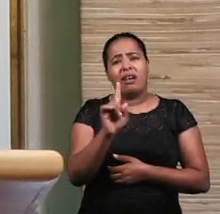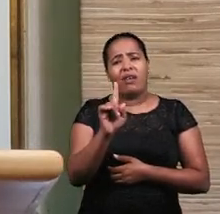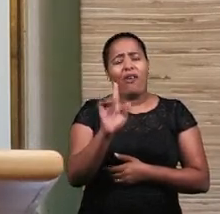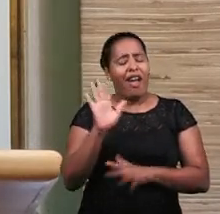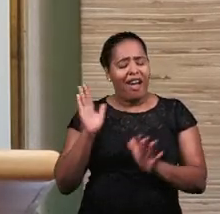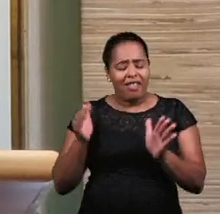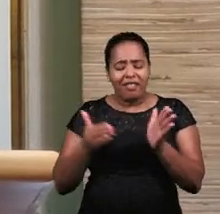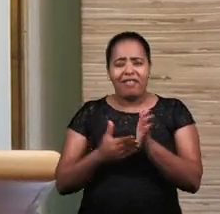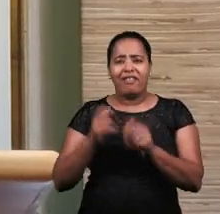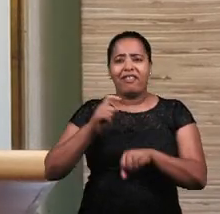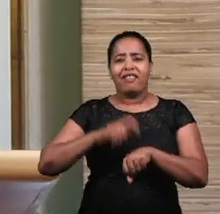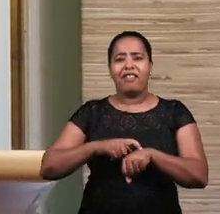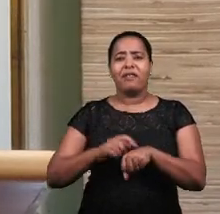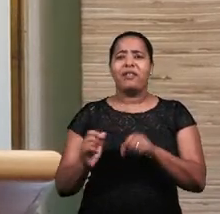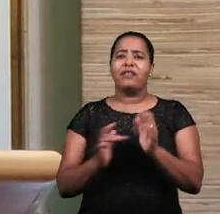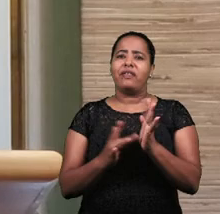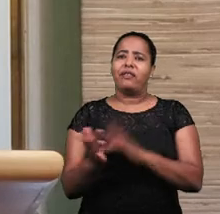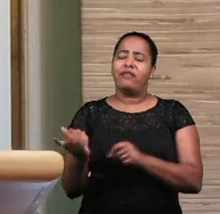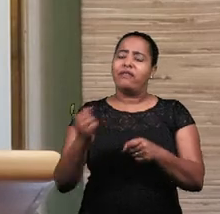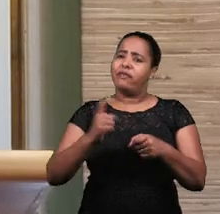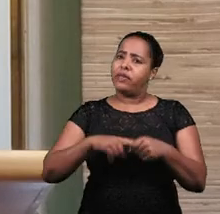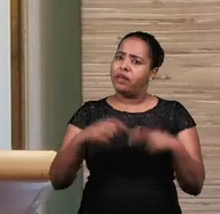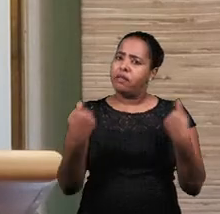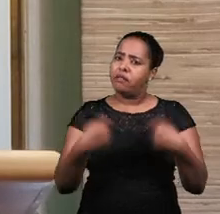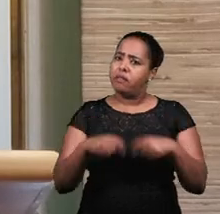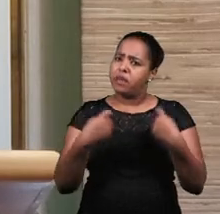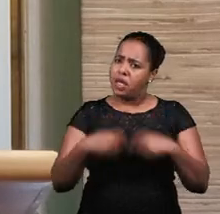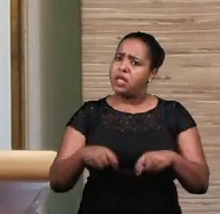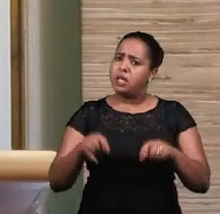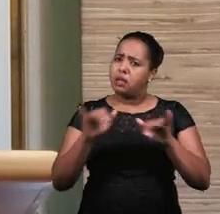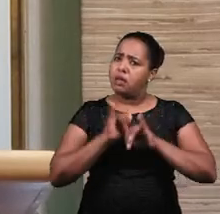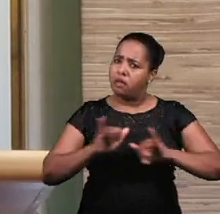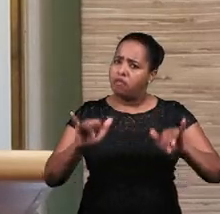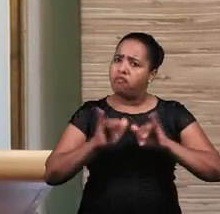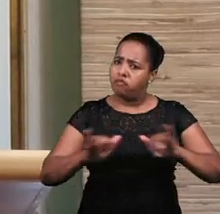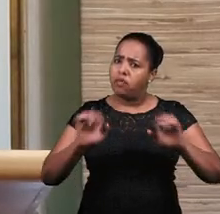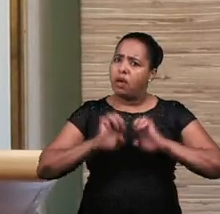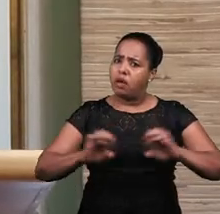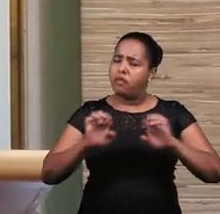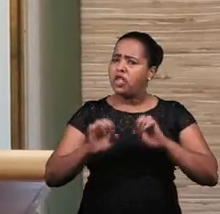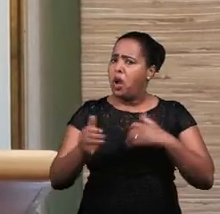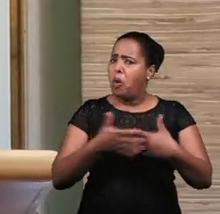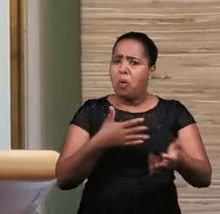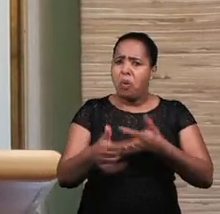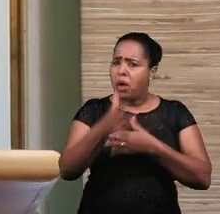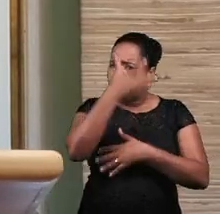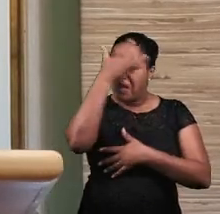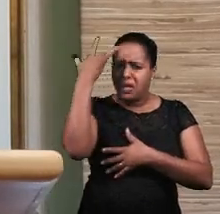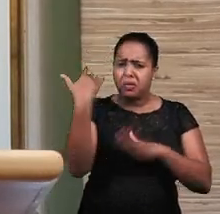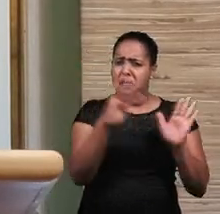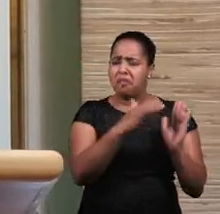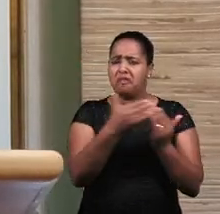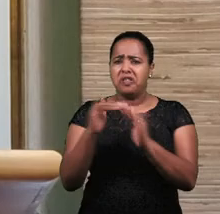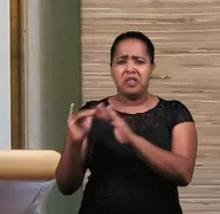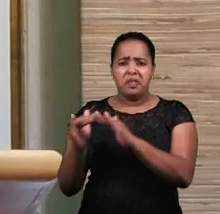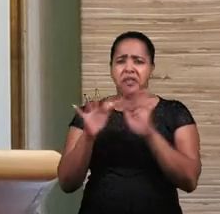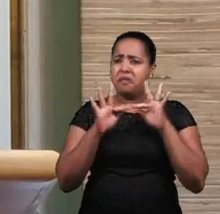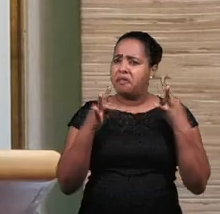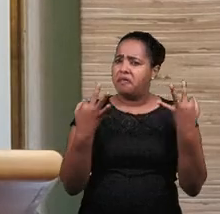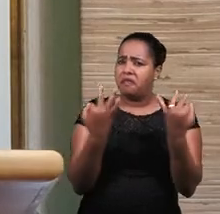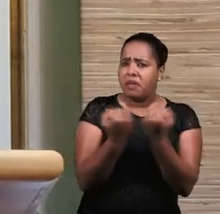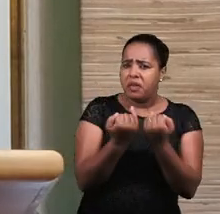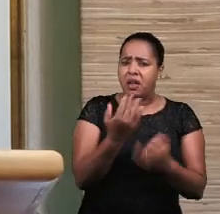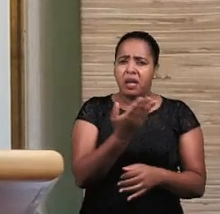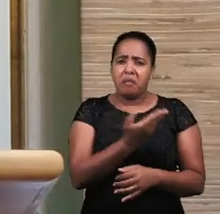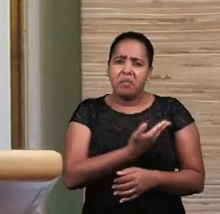Seigneur Jésus. Envoyez aux membres de la famille, à qui vous souhaitez. Et personne, cela ne